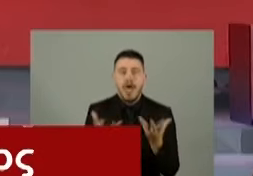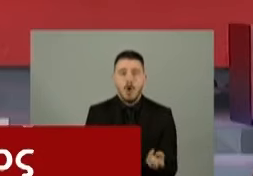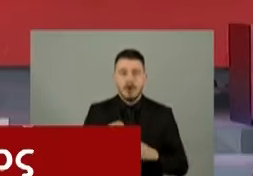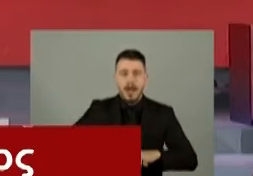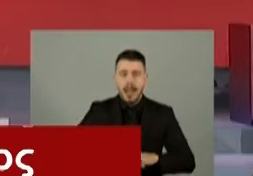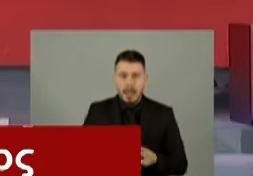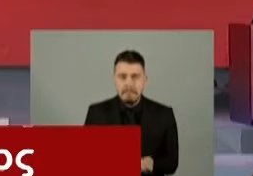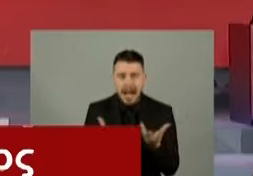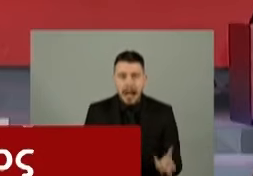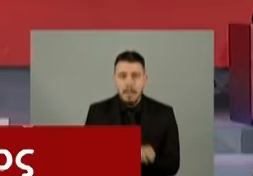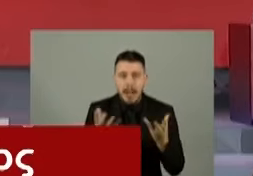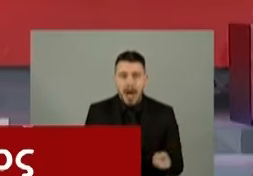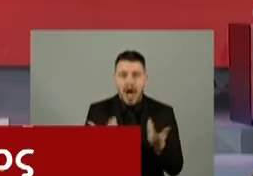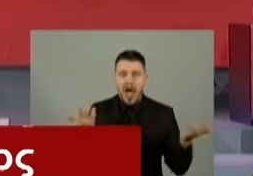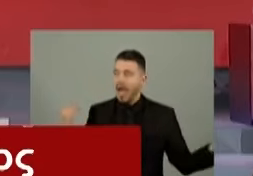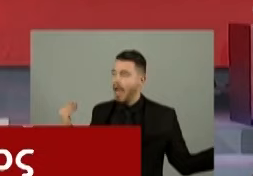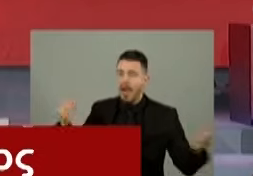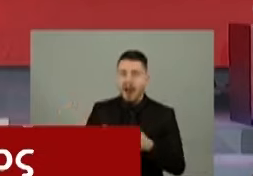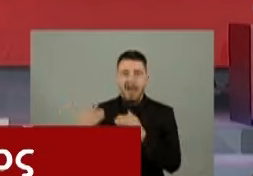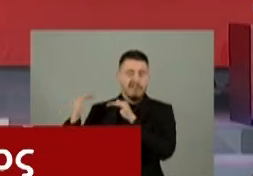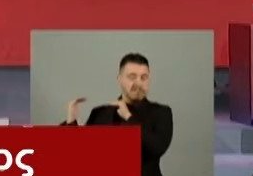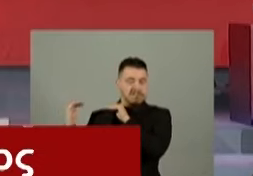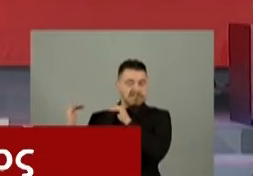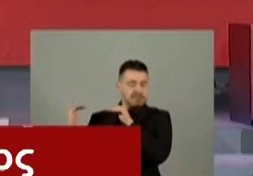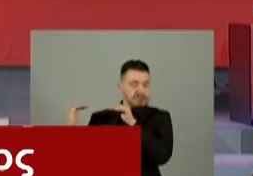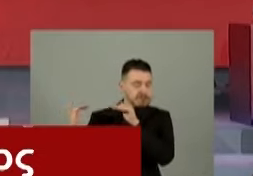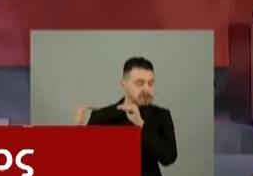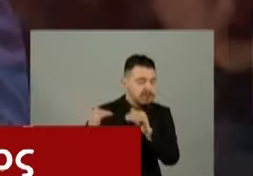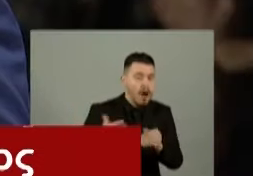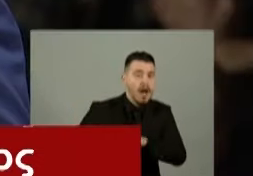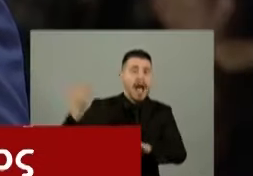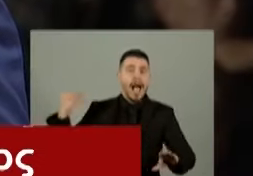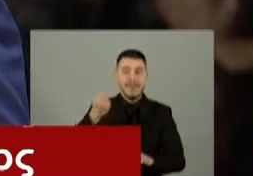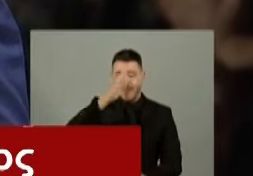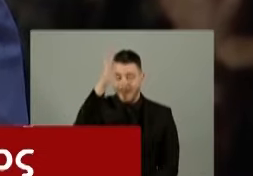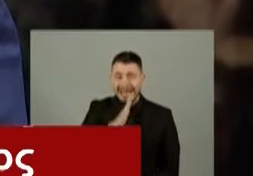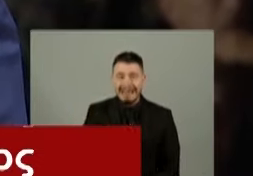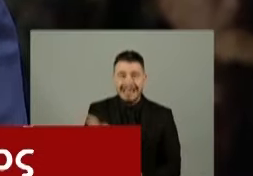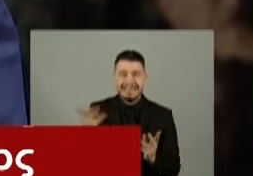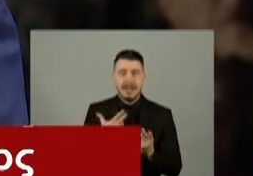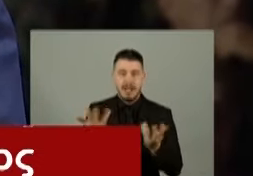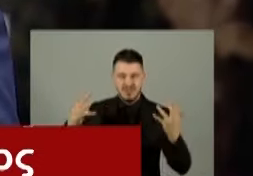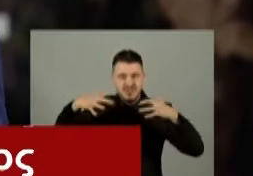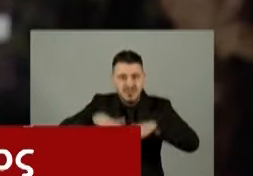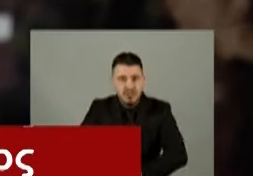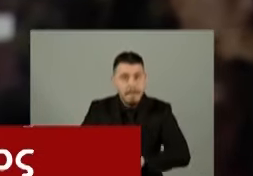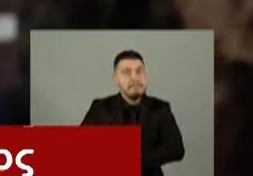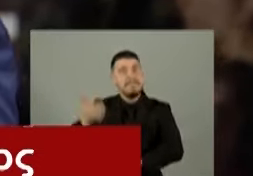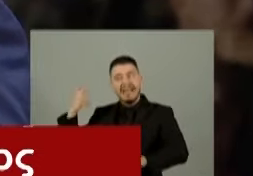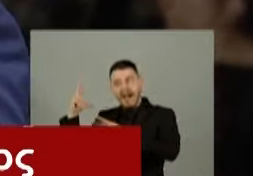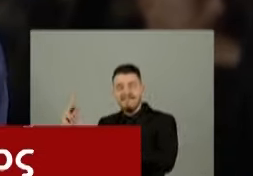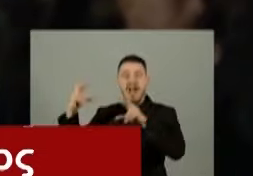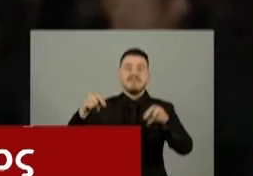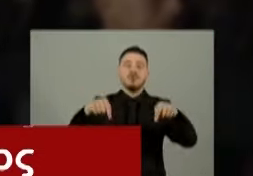καταστρέφεται. Θα κριθεί και ο Τσίπρας από τις εξελίξεις. Το βέβαιο είναι ότι ο ΣΥΡΙΖΑ, όπως το ξέρουμε, δεν υπάρχει πια. Ναι.